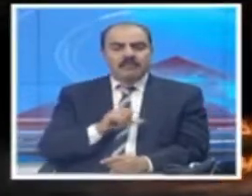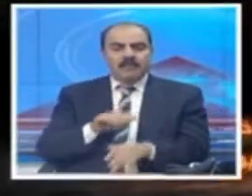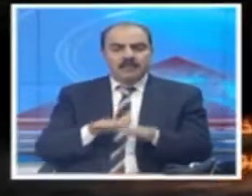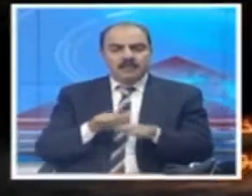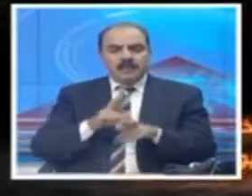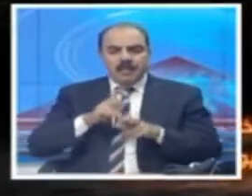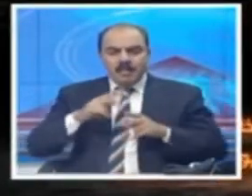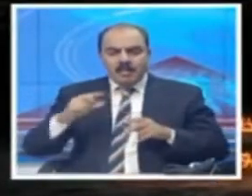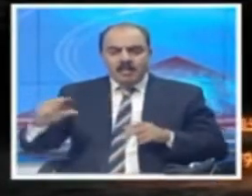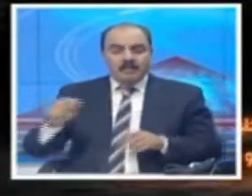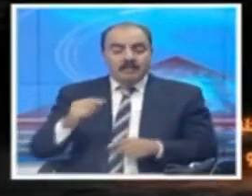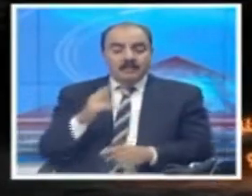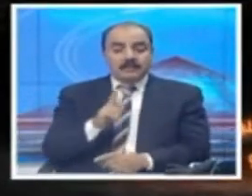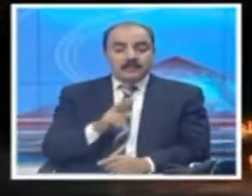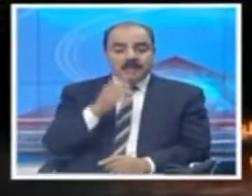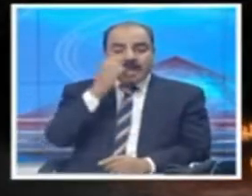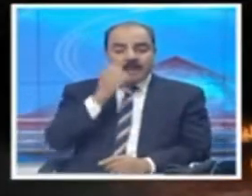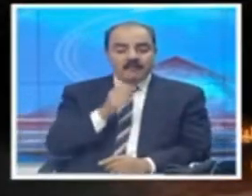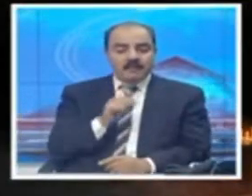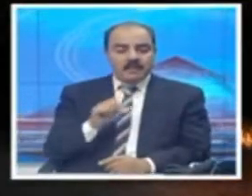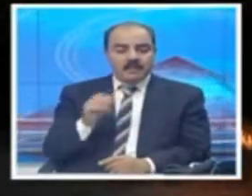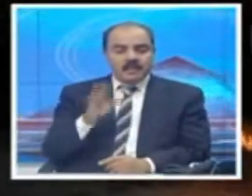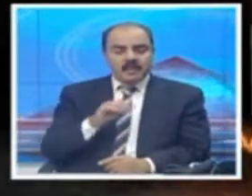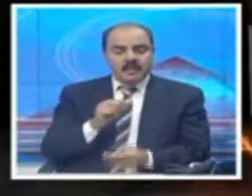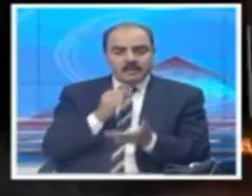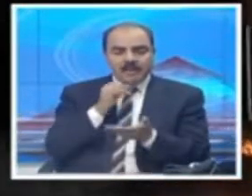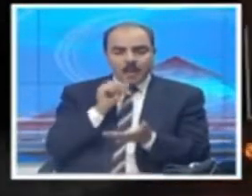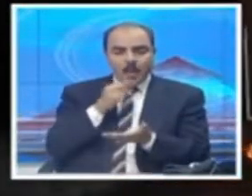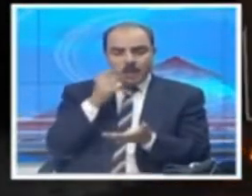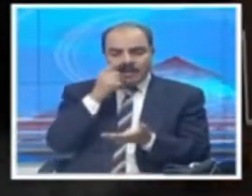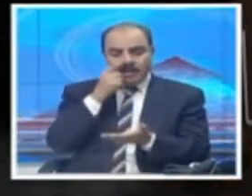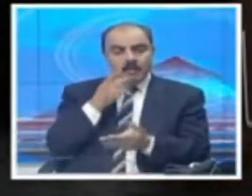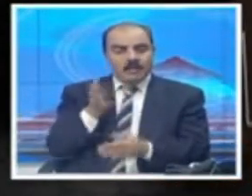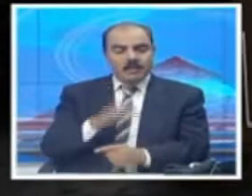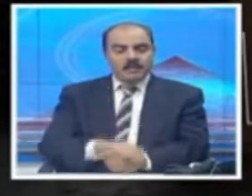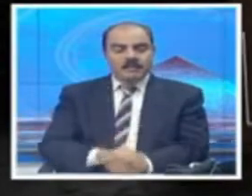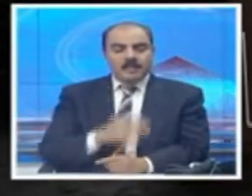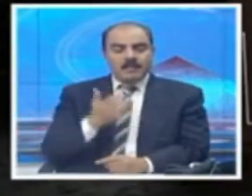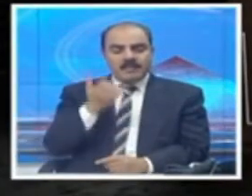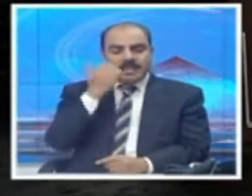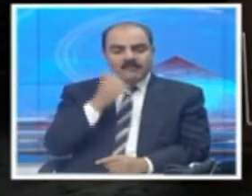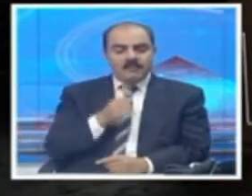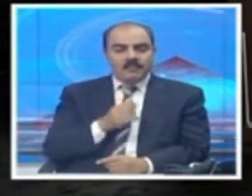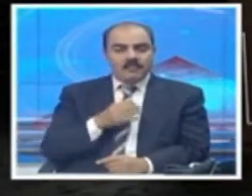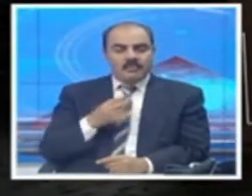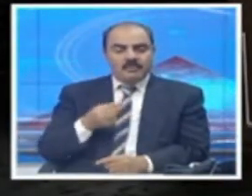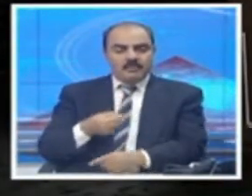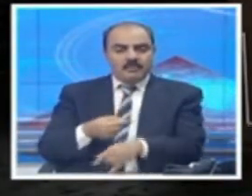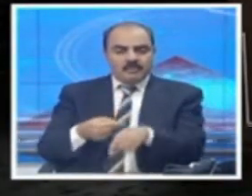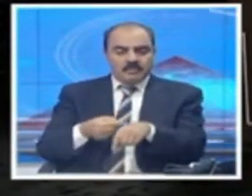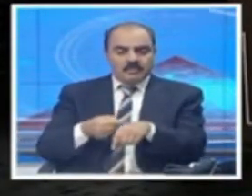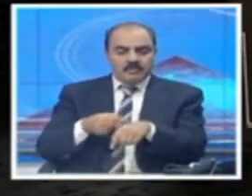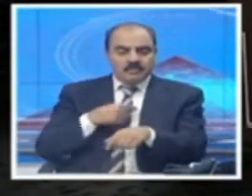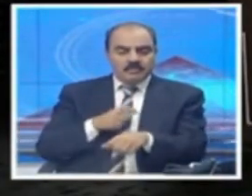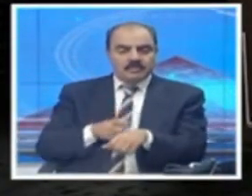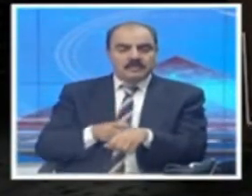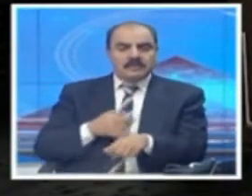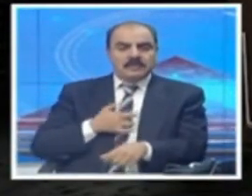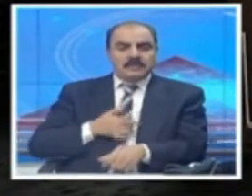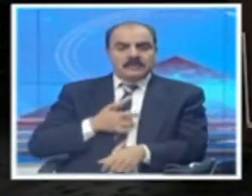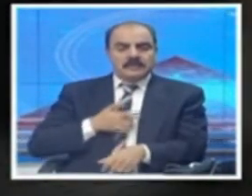متنوع و 7600 قرص كبتاجون وما يقارب 5000 قرص وأمبول مؤثر على الحالة